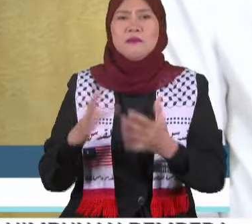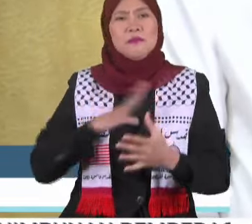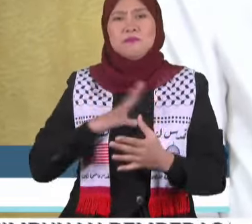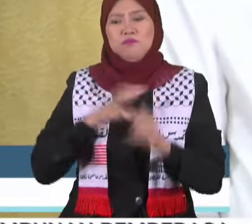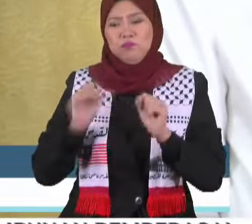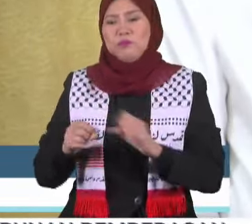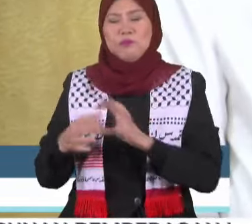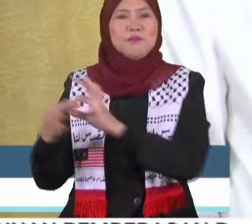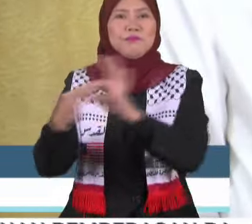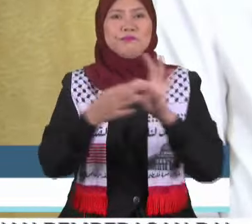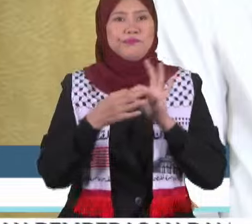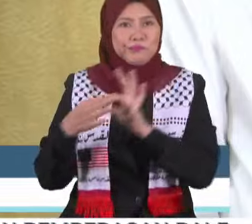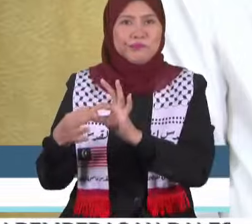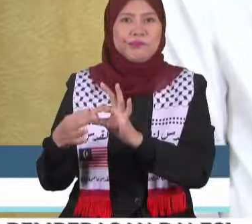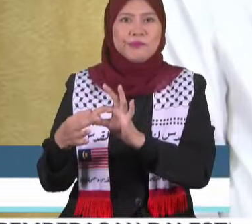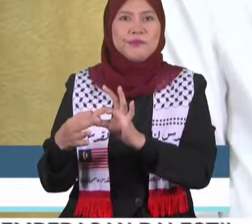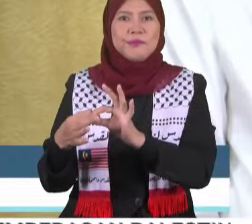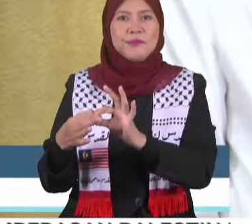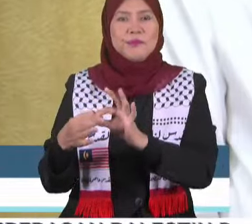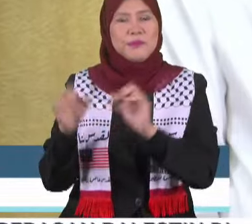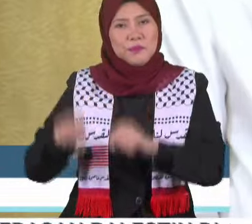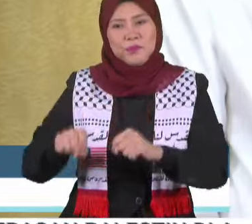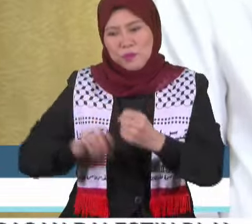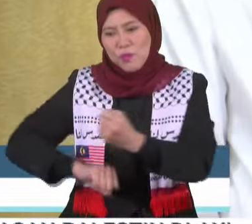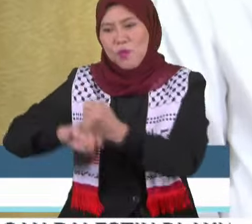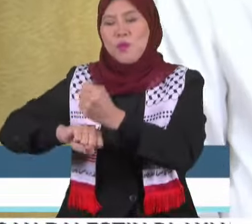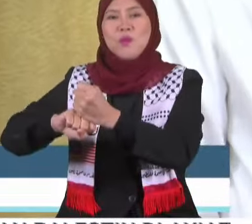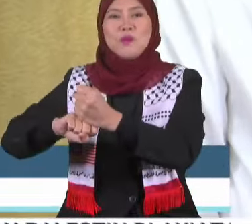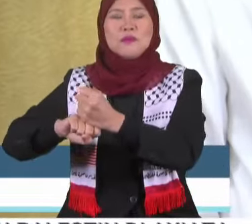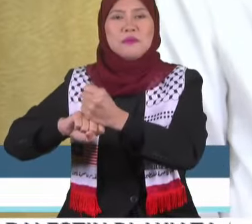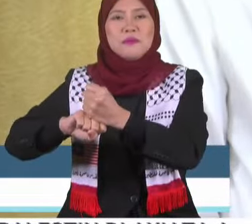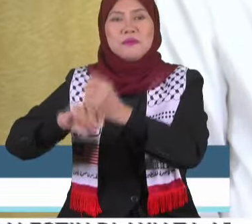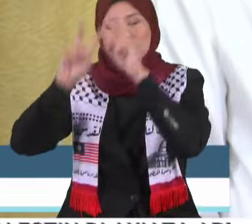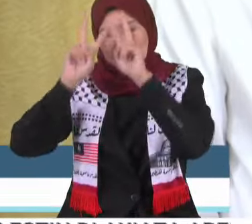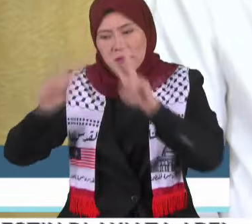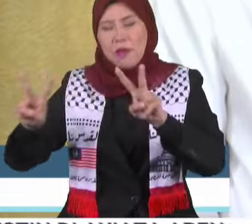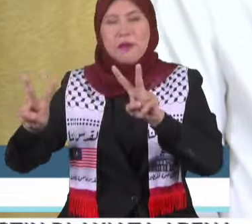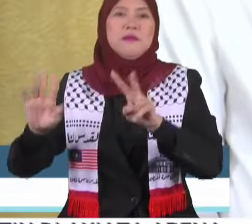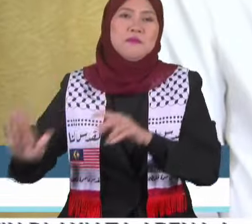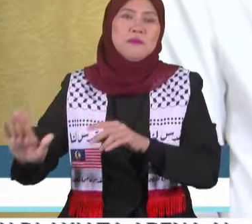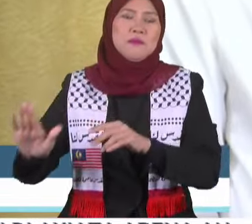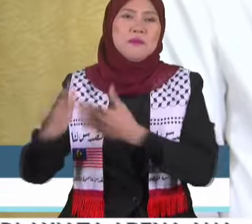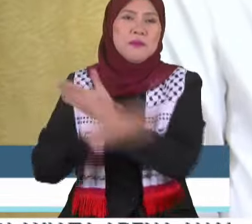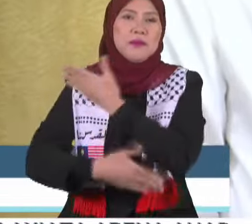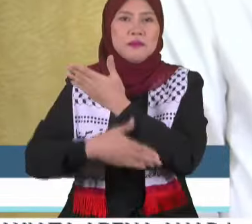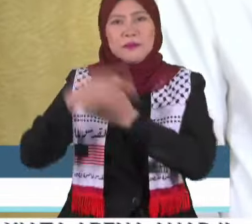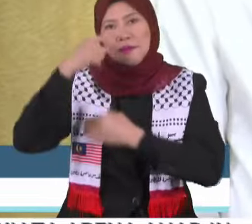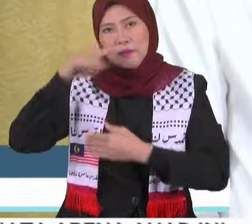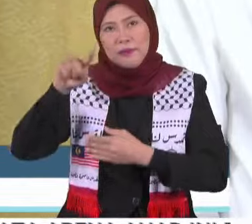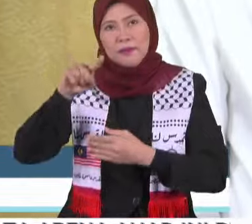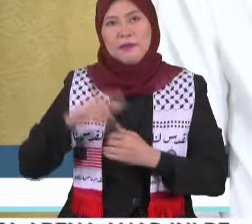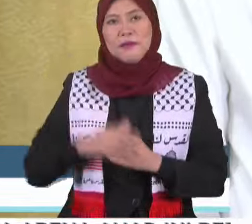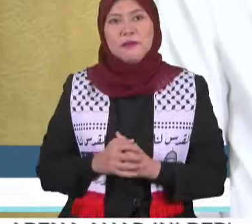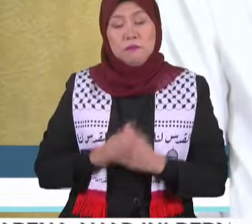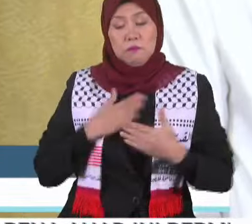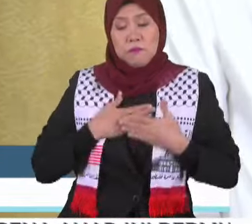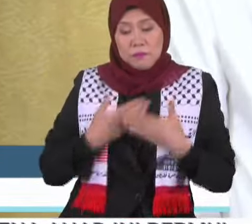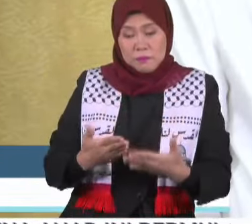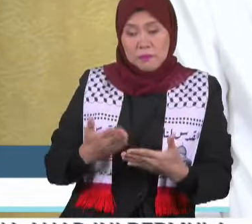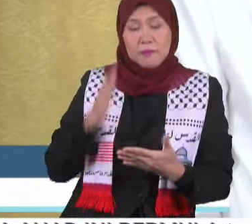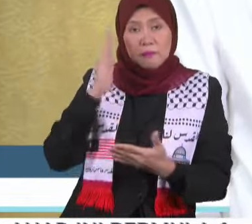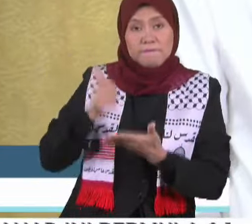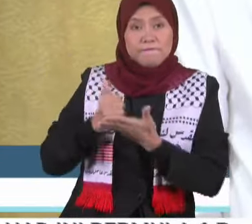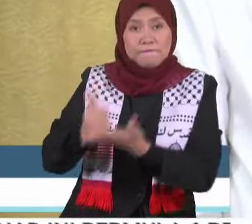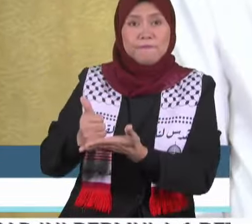kerjasama supaya mendukung usaha damai secara berkesan. Dan itu telah kita beri komitmen, dan